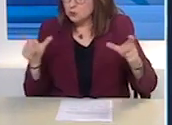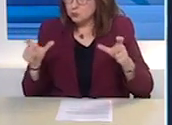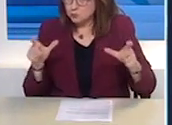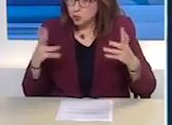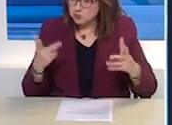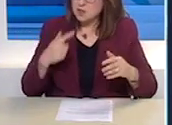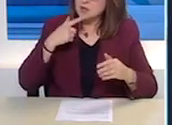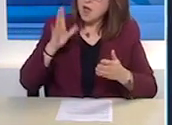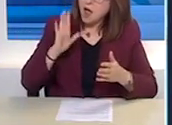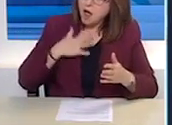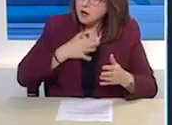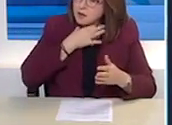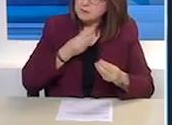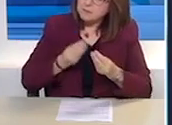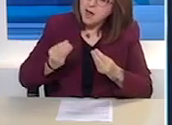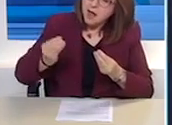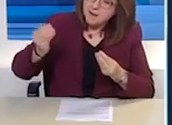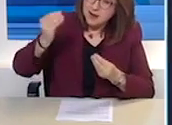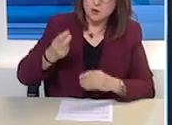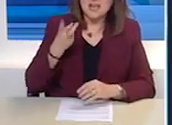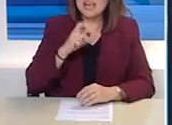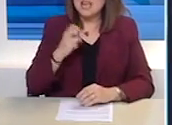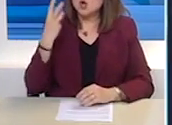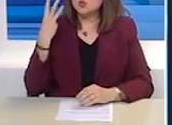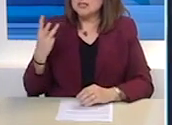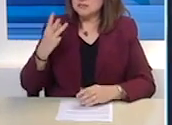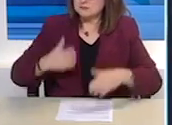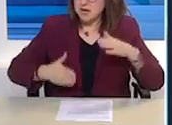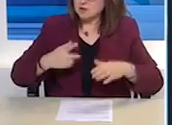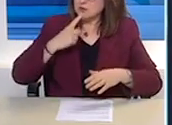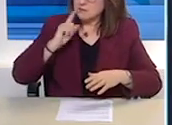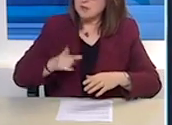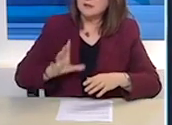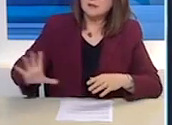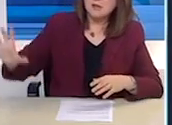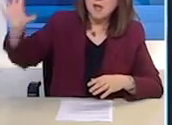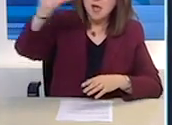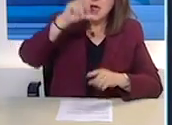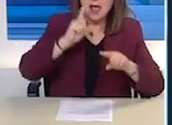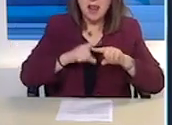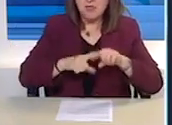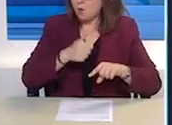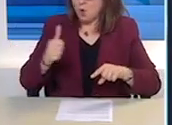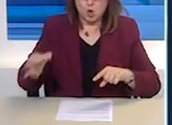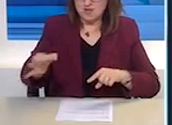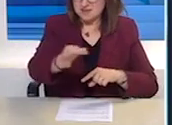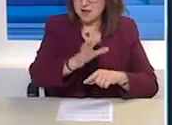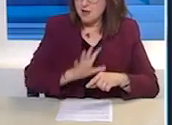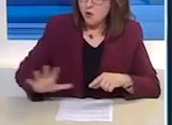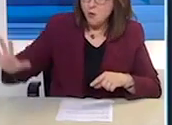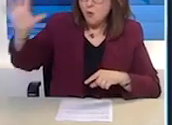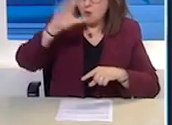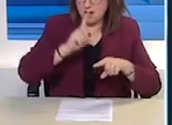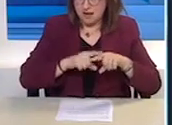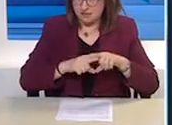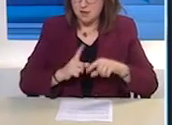οδηγίες για την προετοιμασία της εφαρμογής του σχεδίου και σε όλες τις δομές της Υπηρετικής Ελλάδας. Λαμβάνοντας υπόψη τα ιατρικά δεδομένα που προέκυψαν το